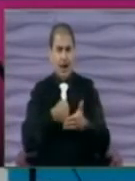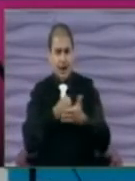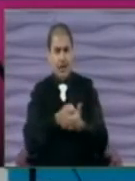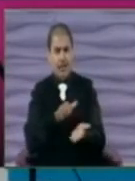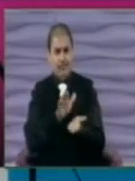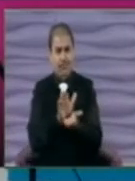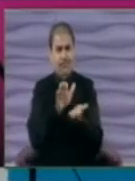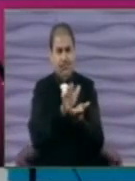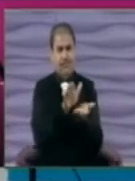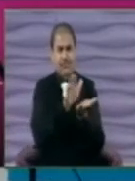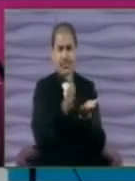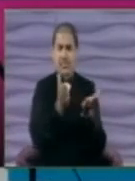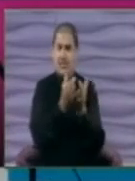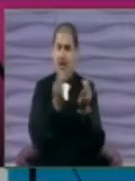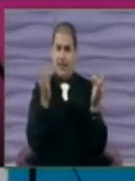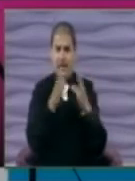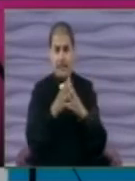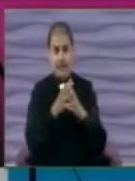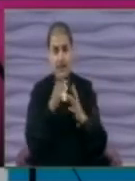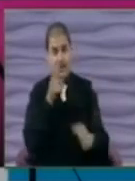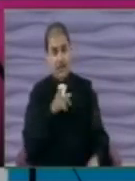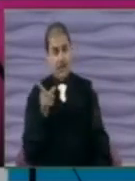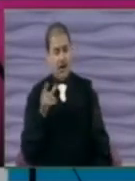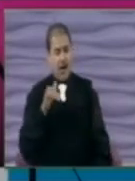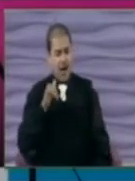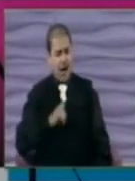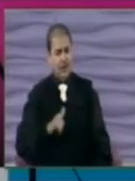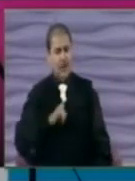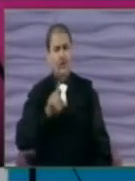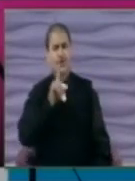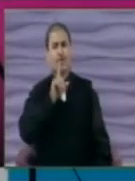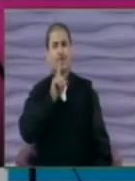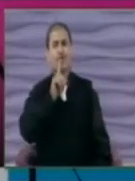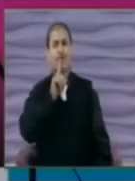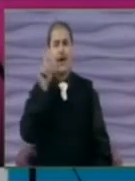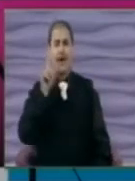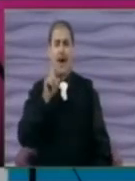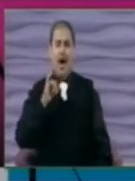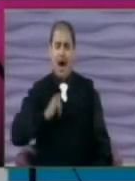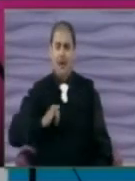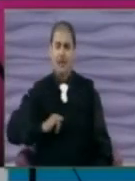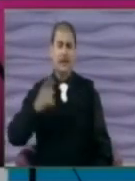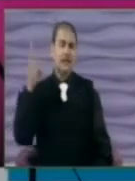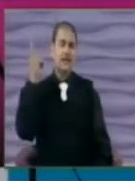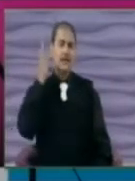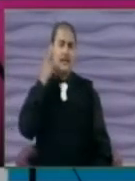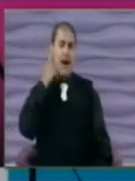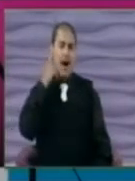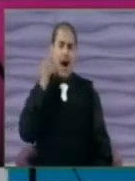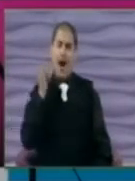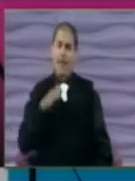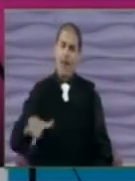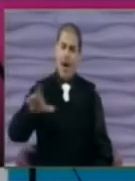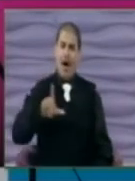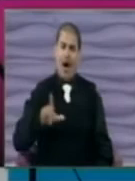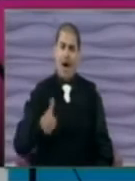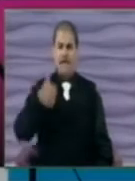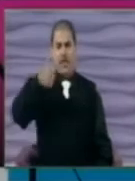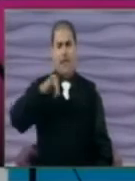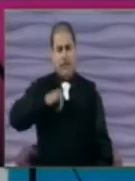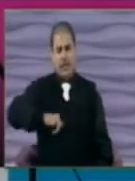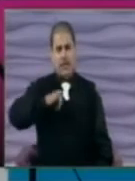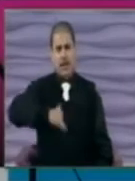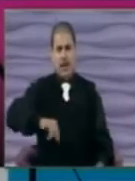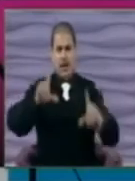أكثر من طموح. أول طموح أن أرتقي في عالم التصوير على مستوى الوطن العربي كامل وأصير من أفضل مصورين طبيعة في العالم كله. حاليا عم بألف